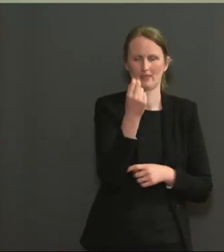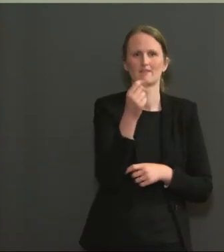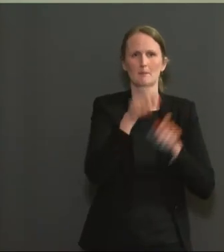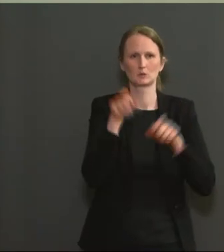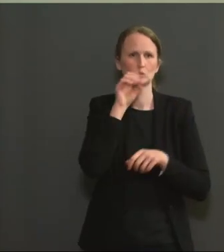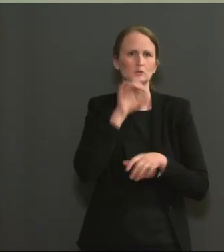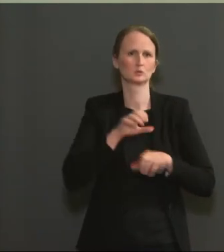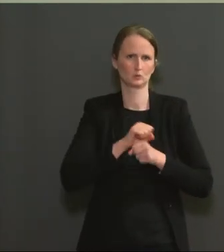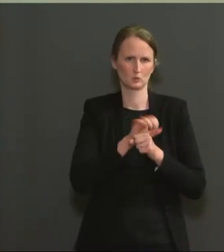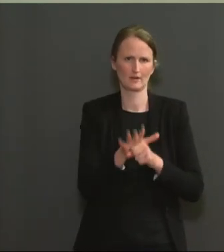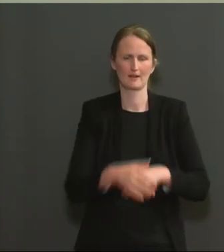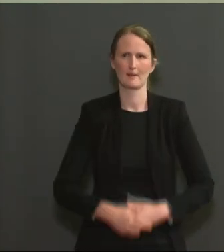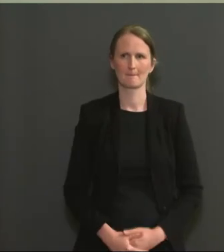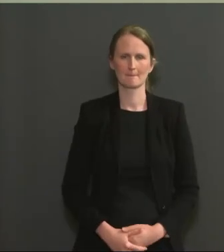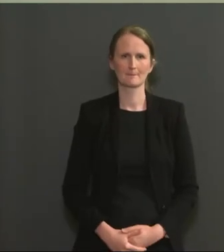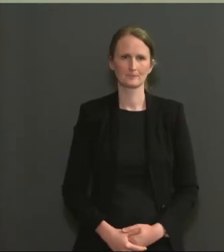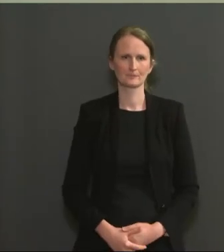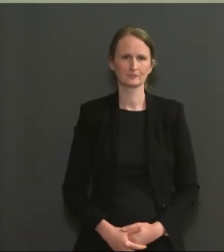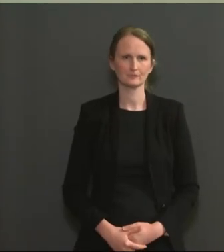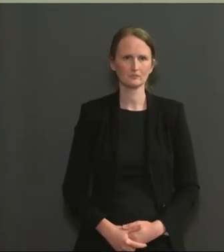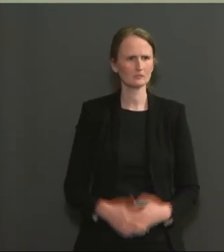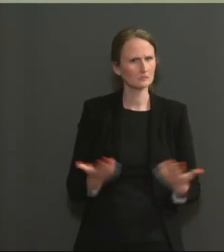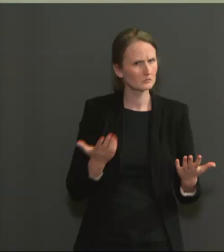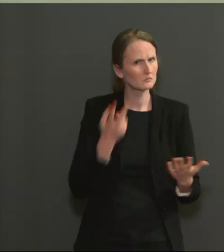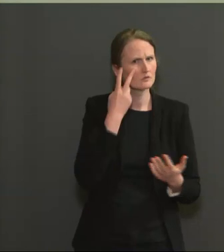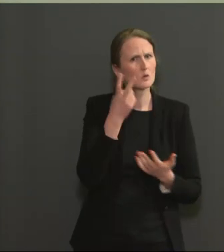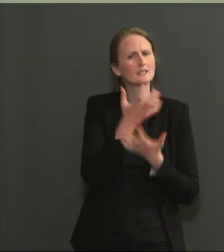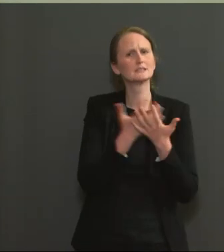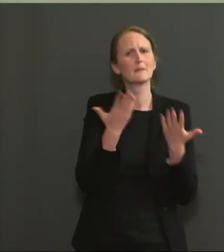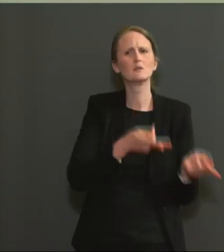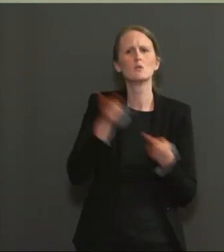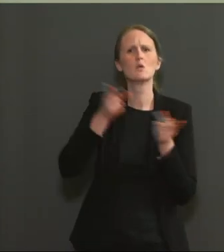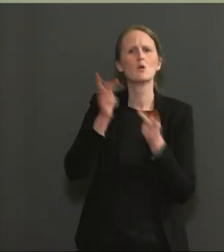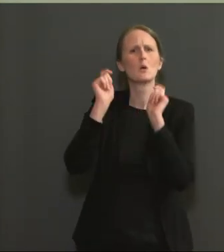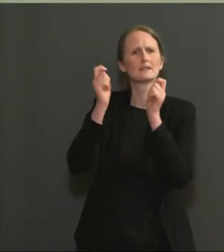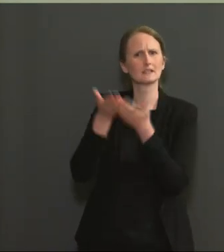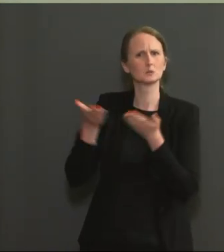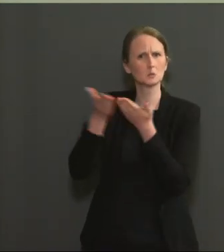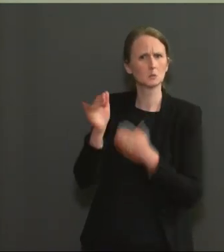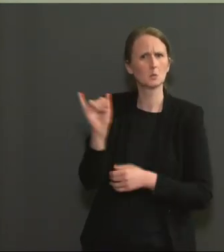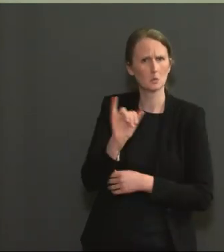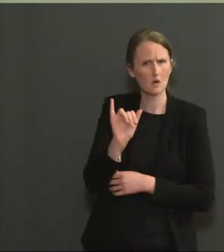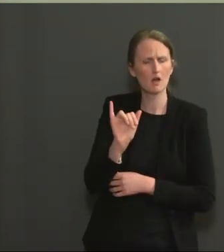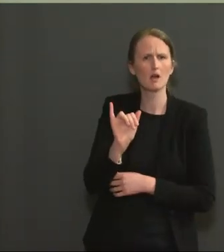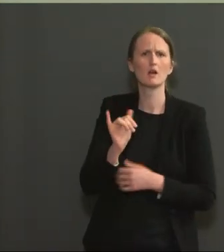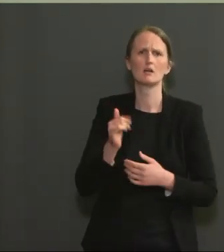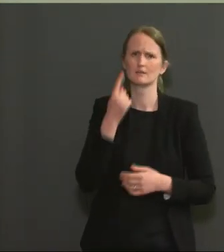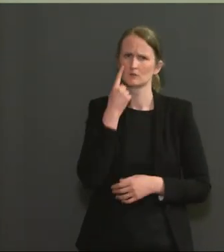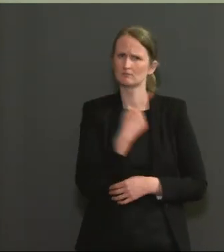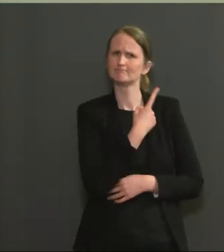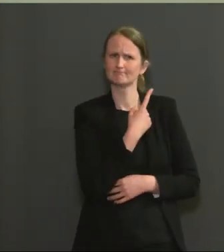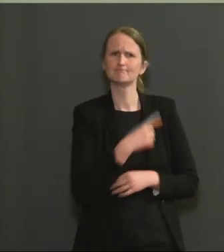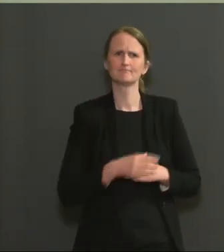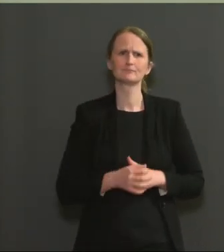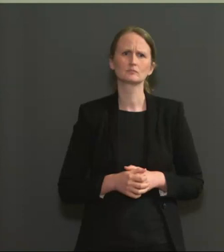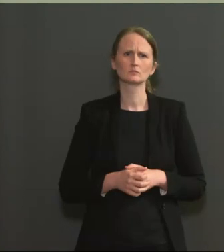suivante aux nouvelles hospitalisations vous voyez que les chiffres cette ligne vert foncée